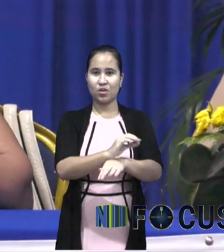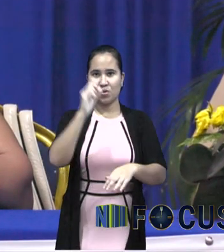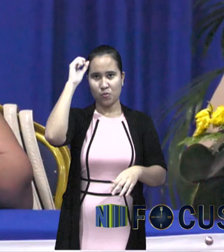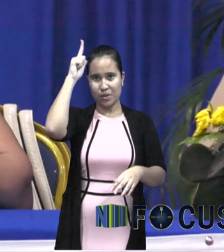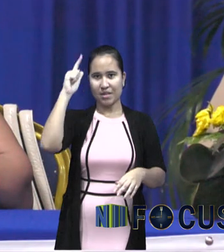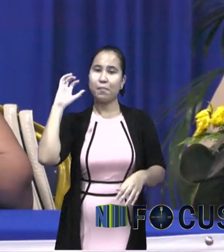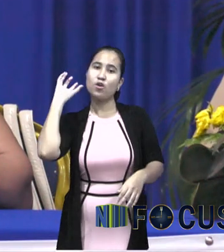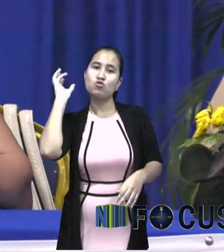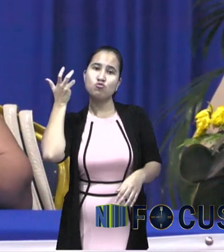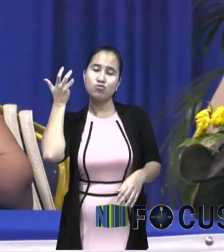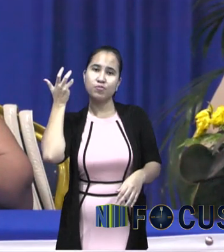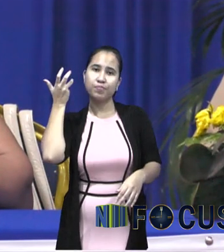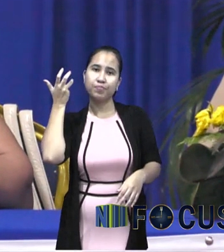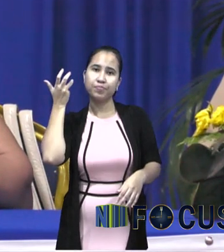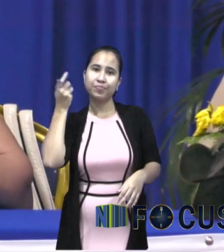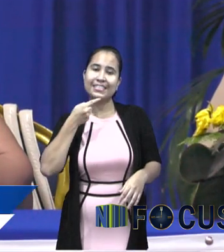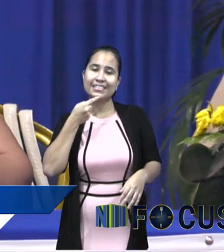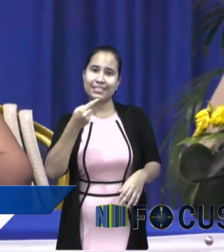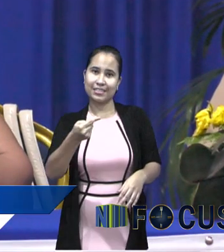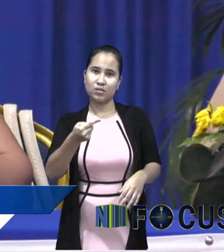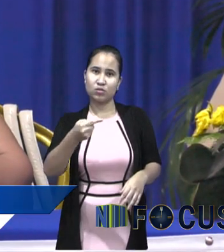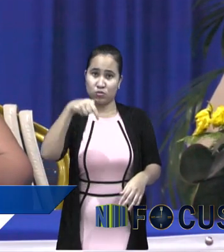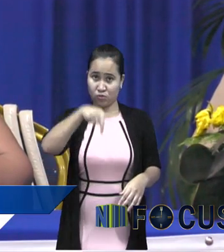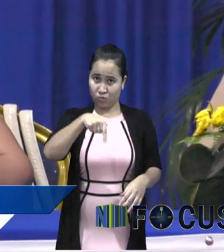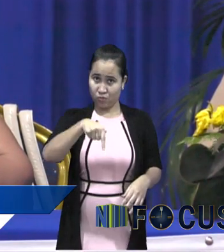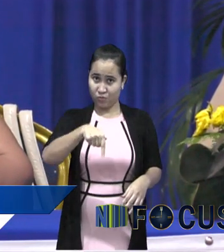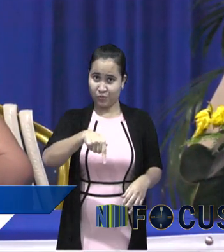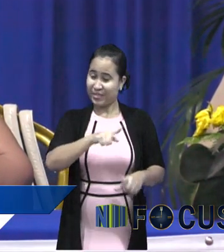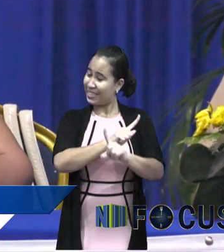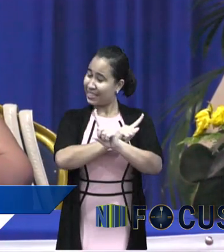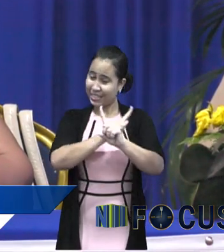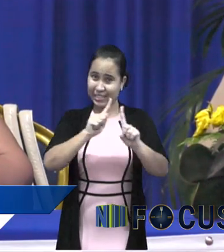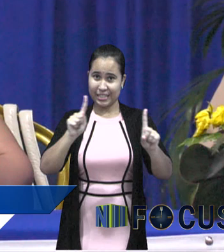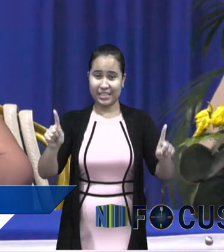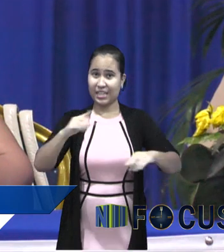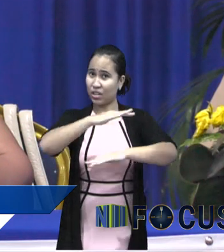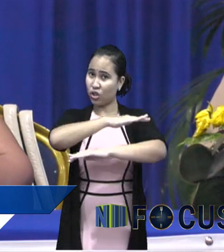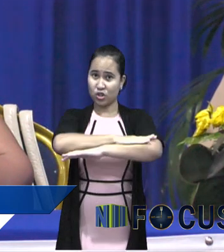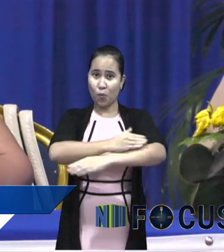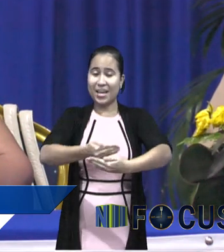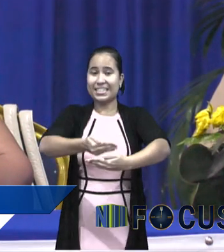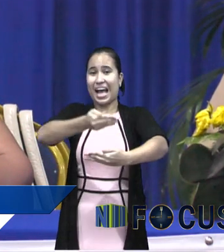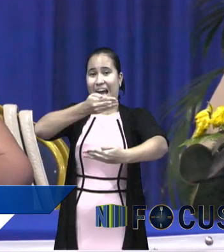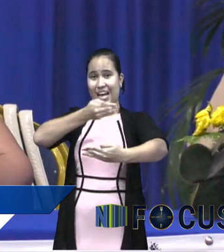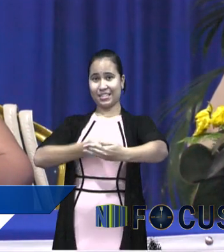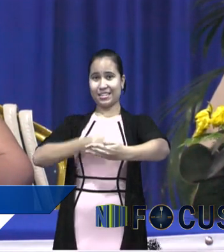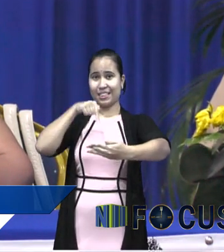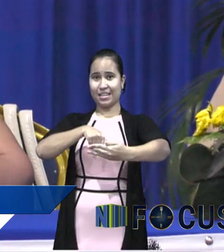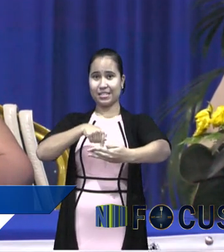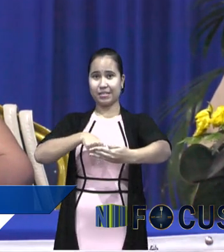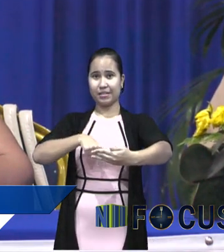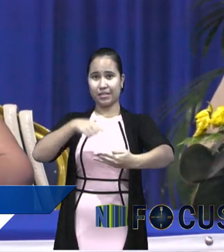Cultuur geeft aan dat er tot nu toe geen onderwijsachterstand is en de competenties